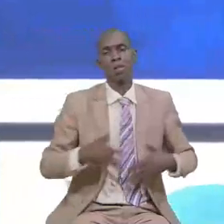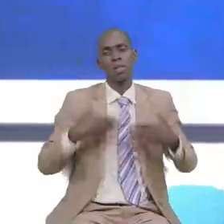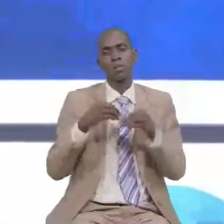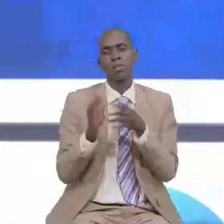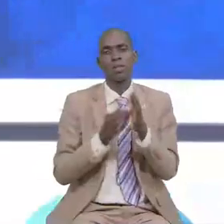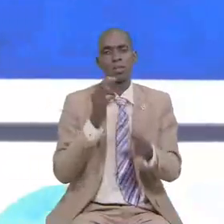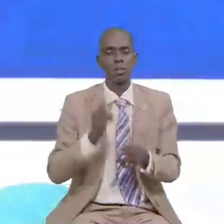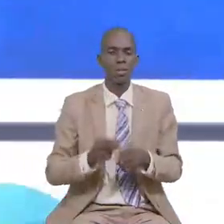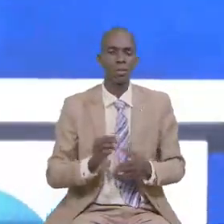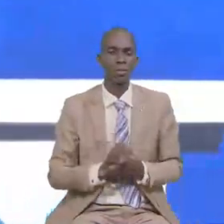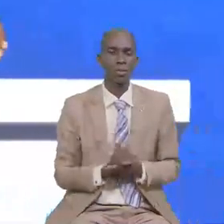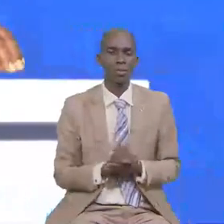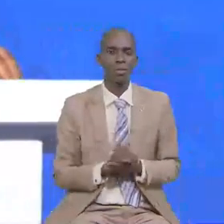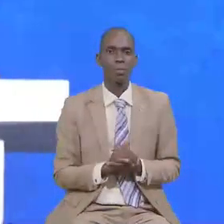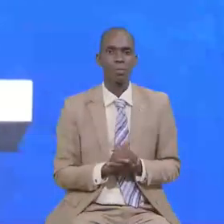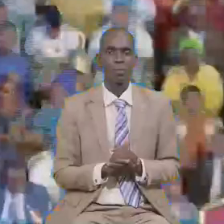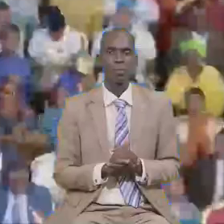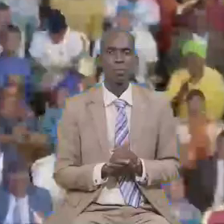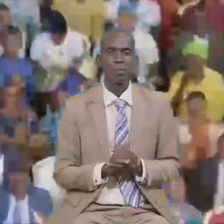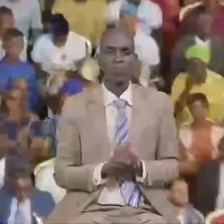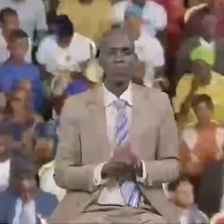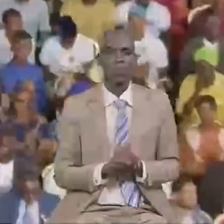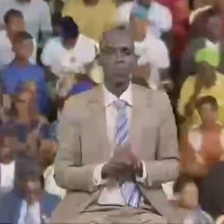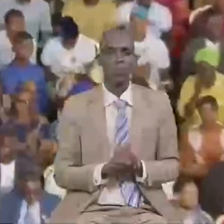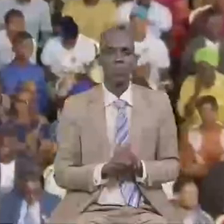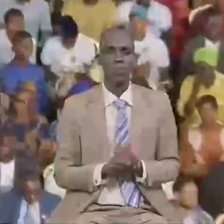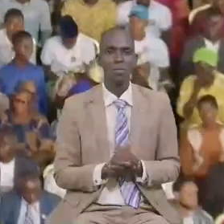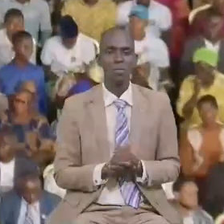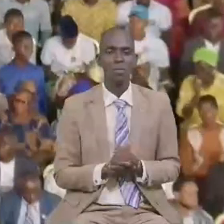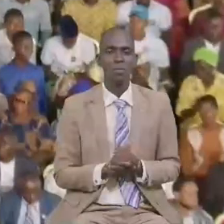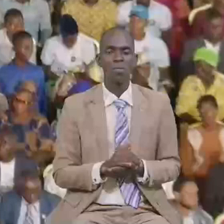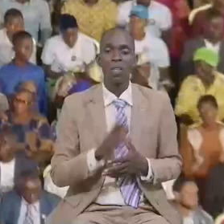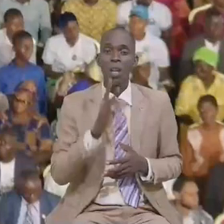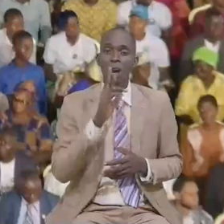tout en brisant le joug dans ta vie.